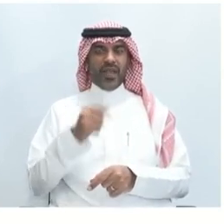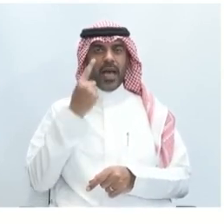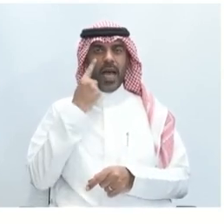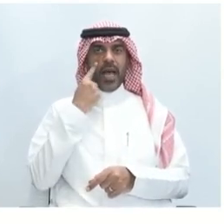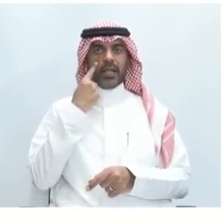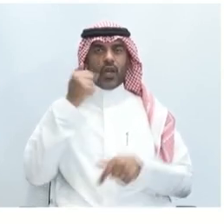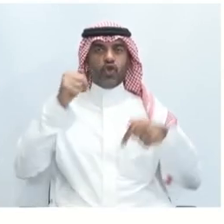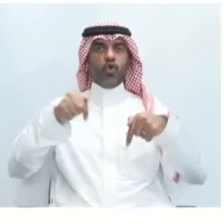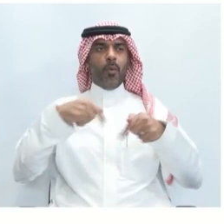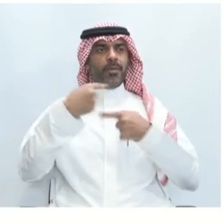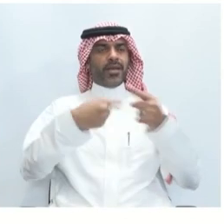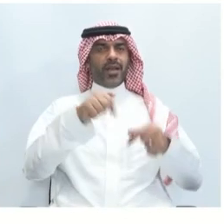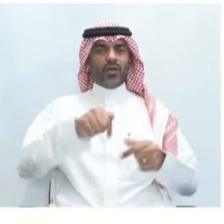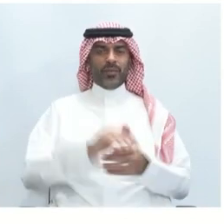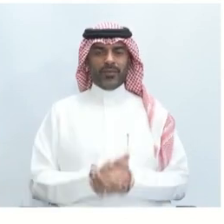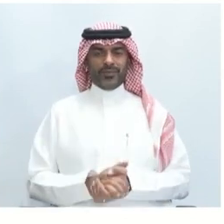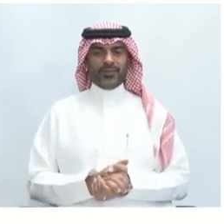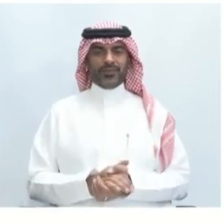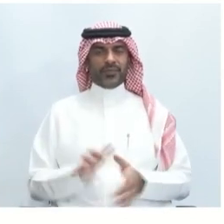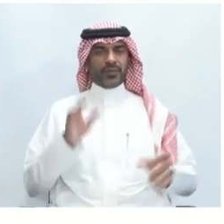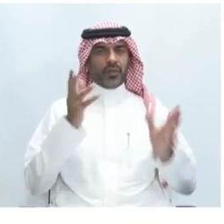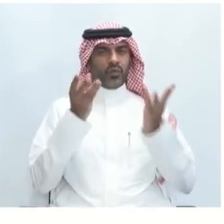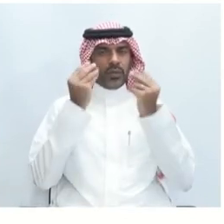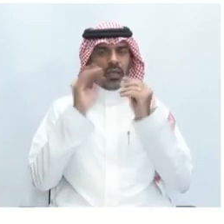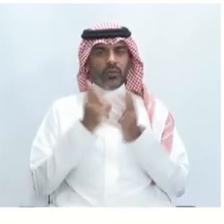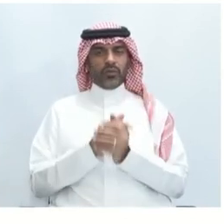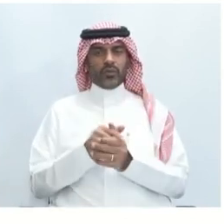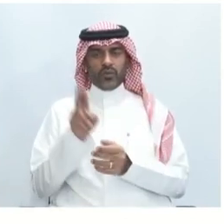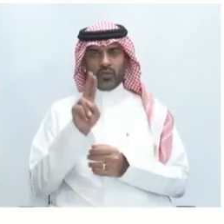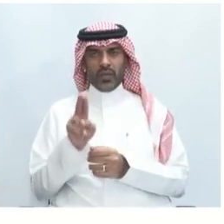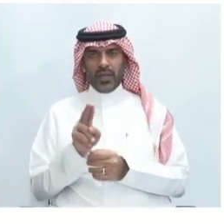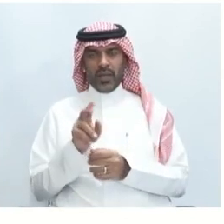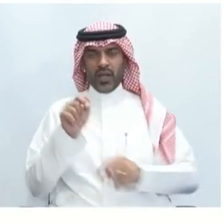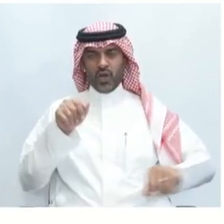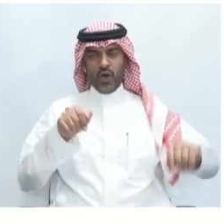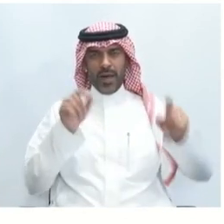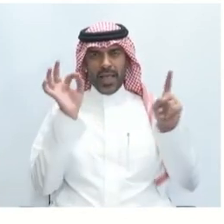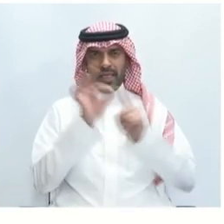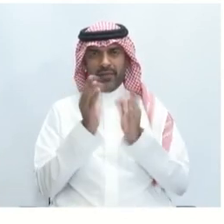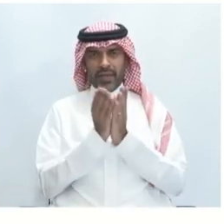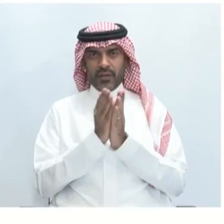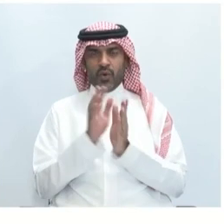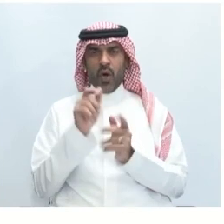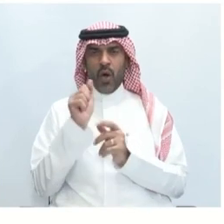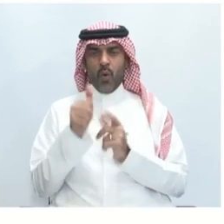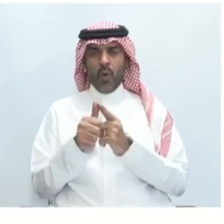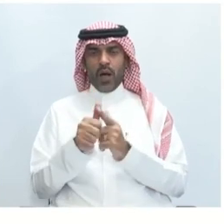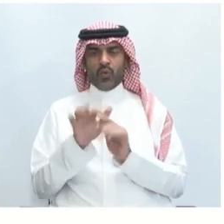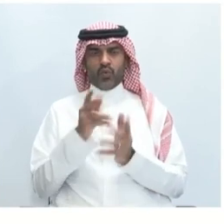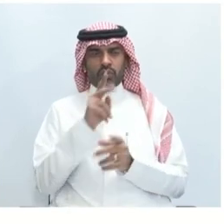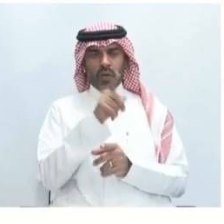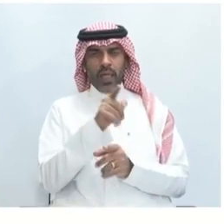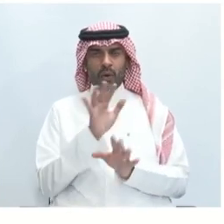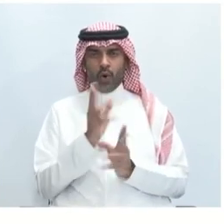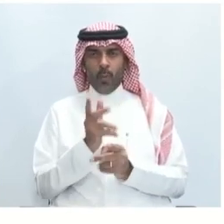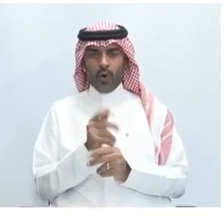ماذا سنتعلم في هذا الدرس سنتعلم باذن الله ما هي الروبوت او ما هو مفهوم الروبوت ونرى ما هي انواع